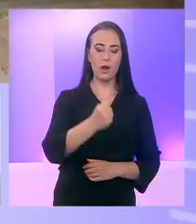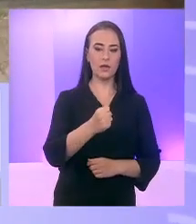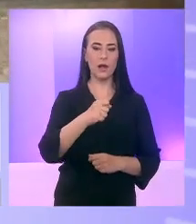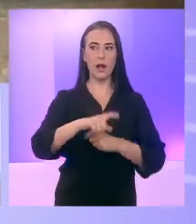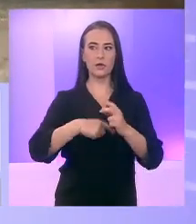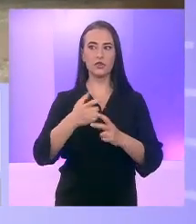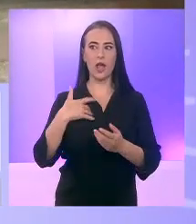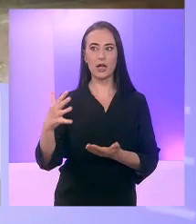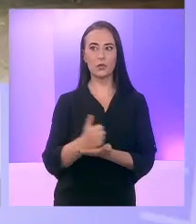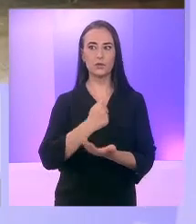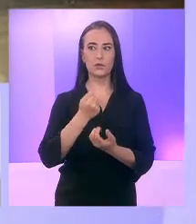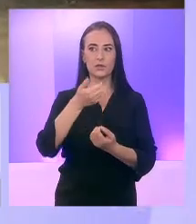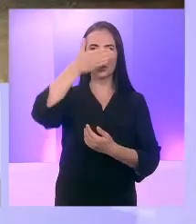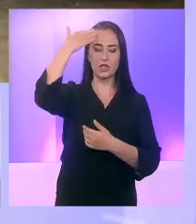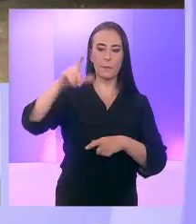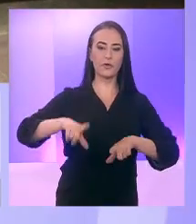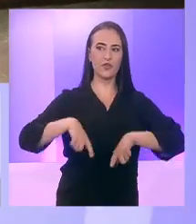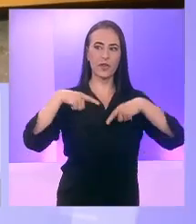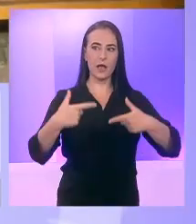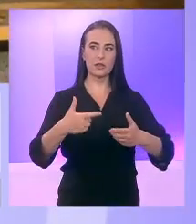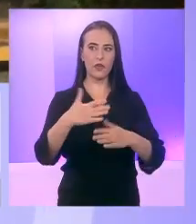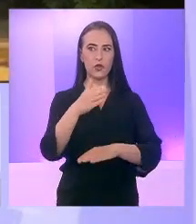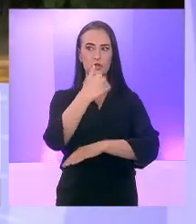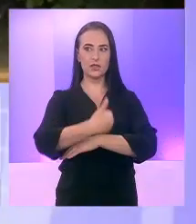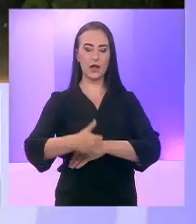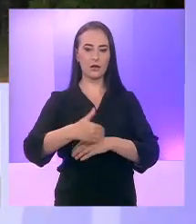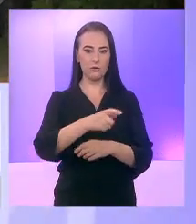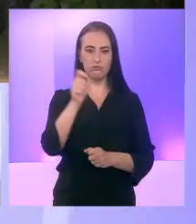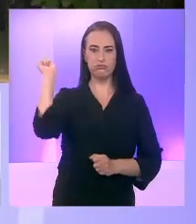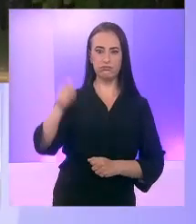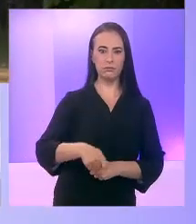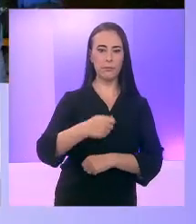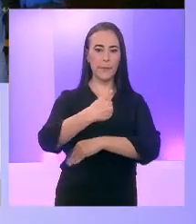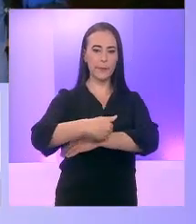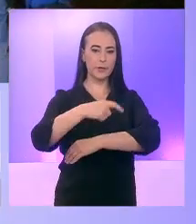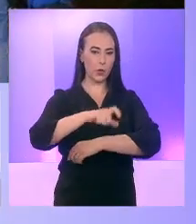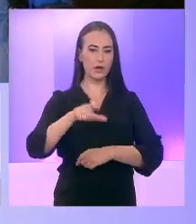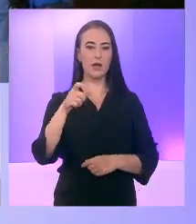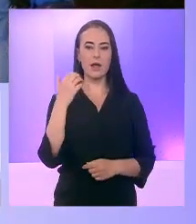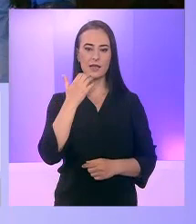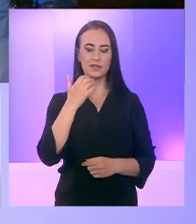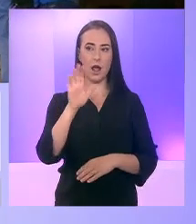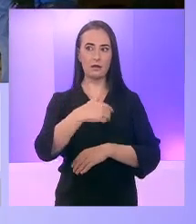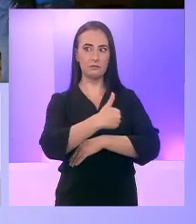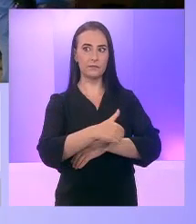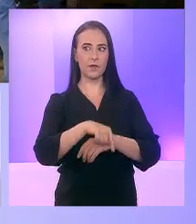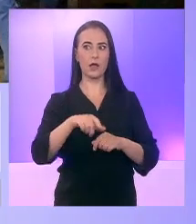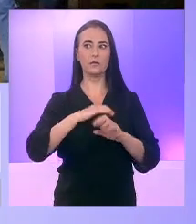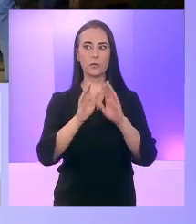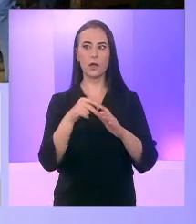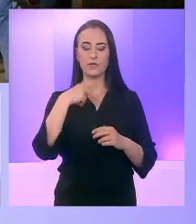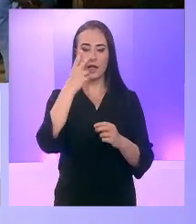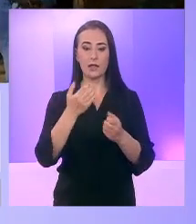acesta, însă a reușit să scape cu viață și l-a și rănit pe agresor la mâna dreaptă. Așadar, cu toate aceste date puse cap la